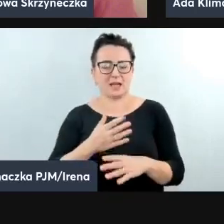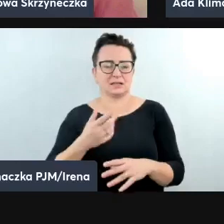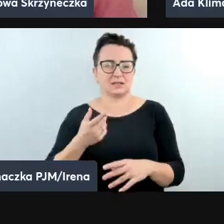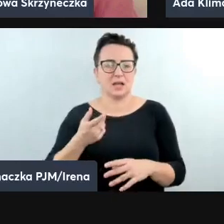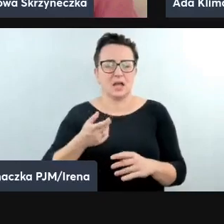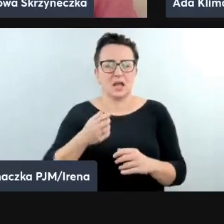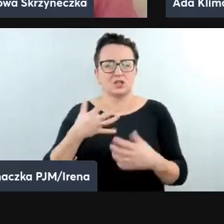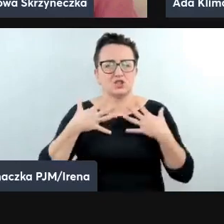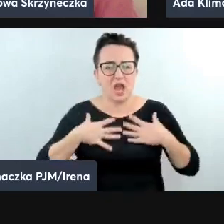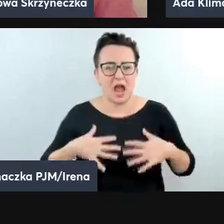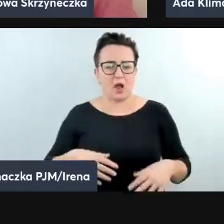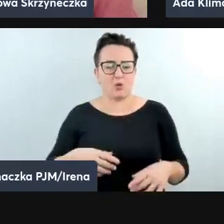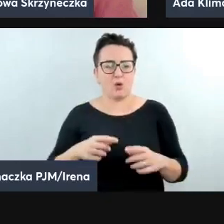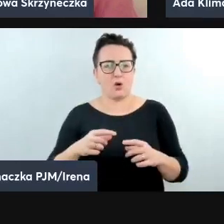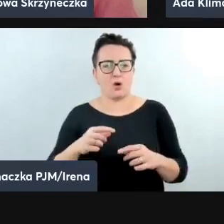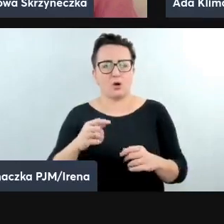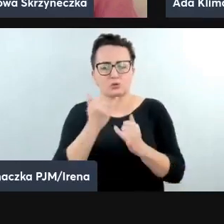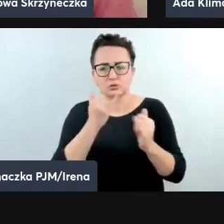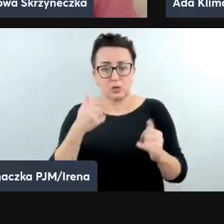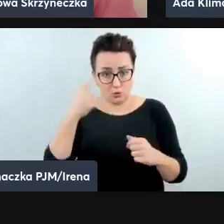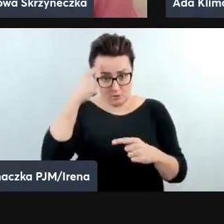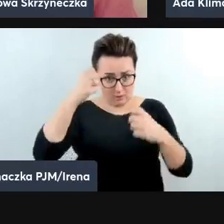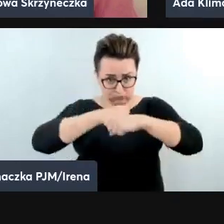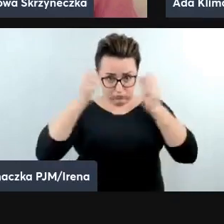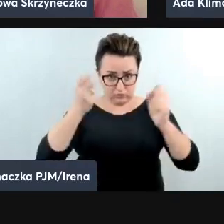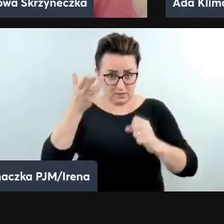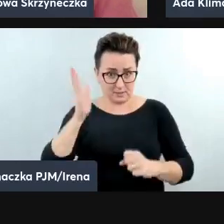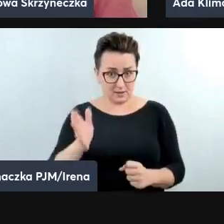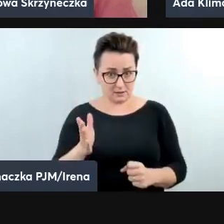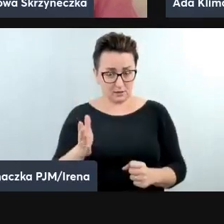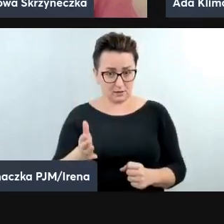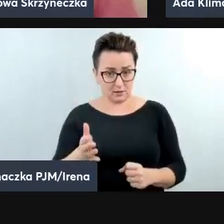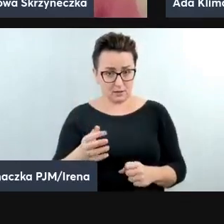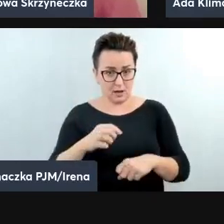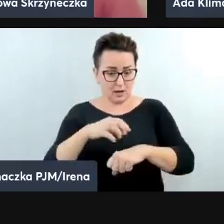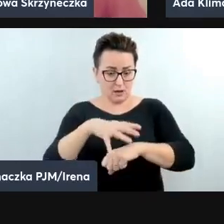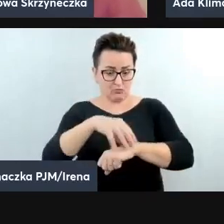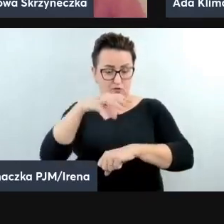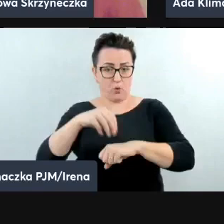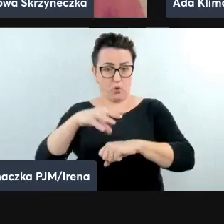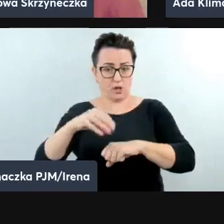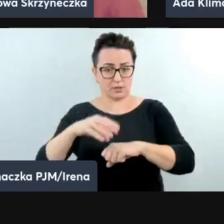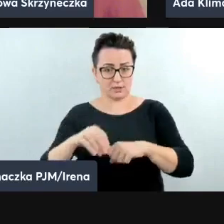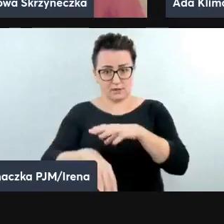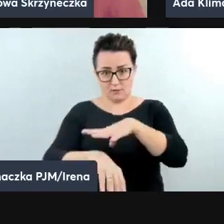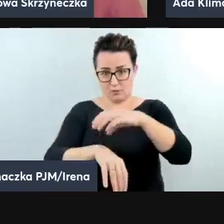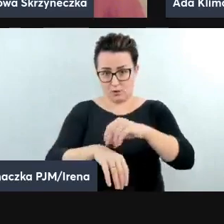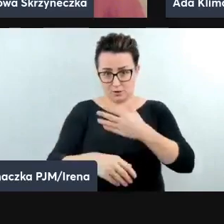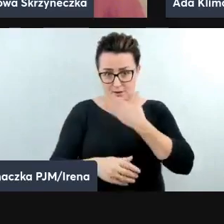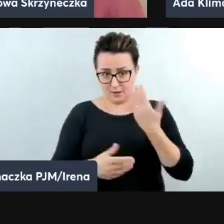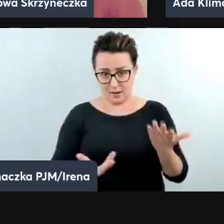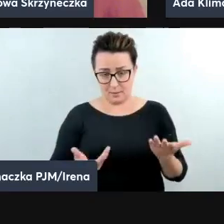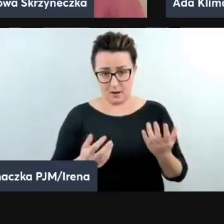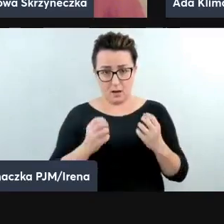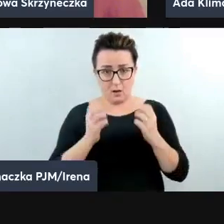wybucha, nie wiem, tu na rękach jej włosy nie zaczynają rosnąć, nie? Nie czerwieni się, nie jąka się. I to jest